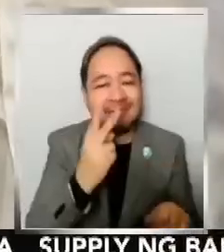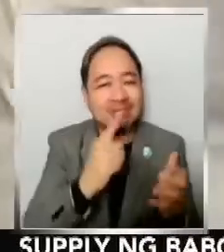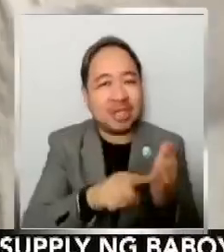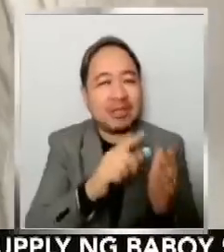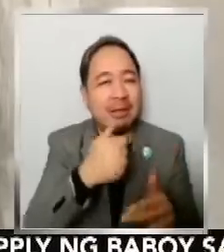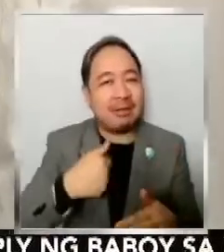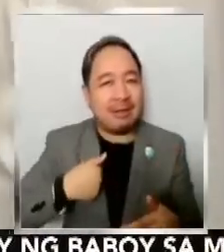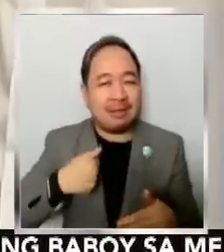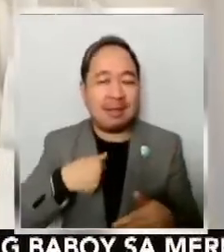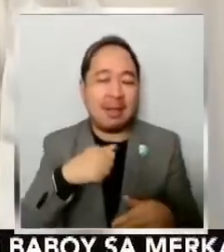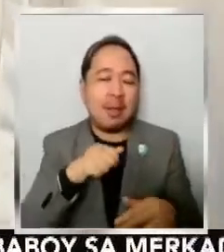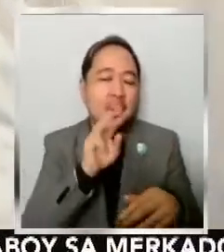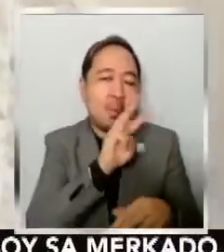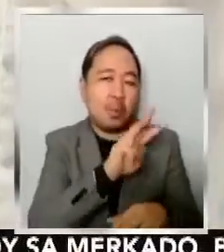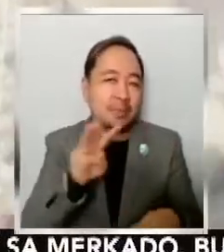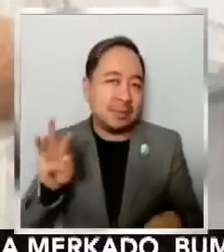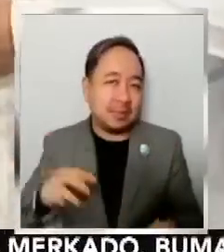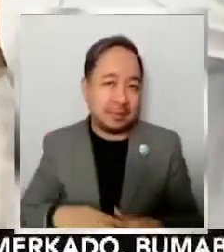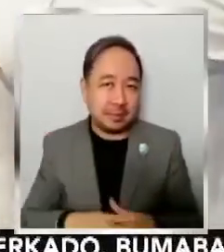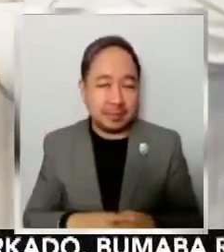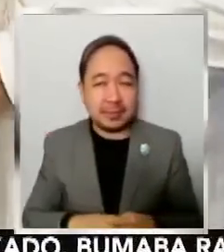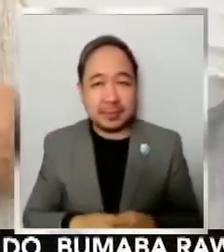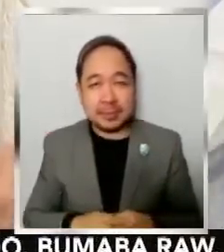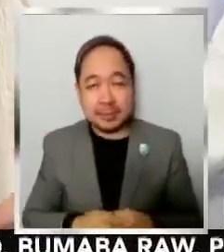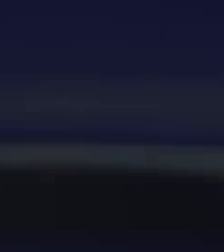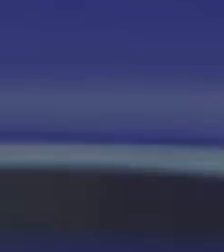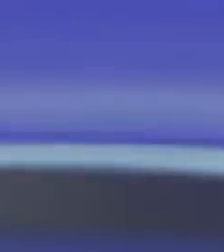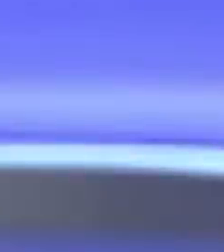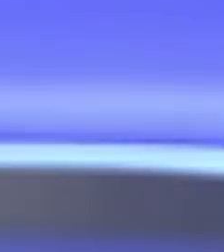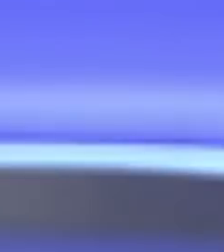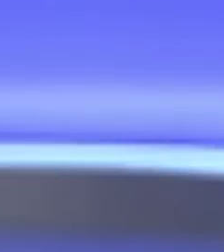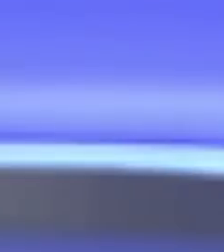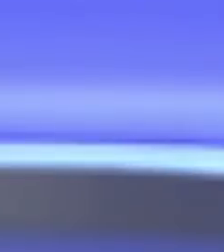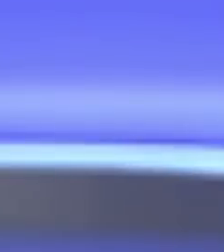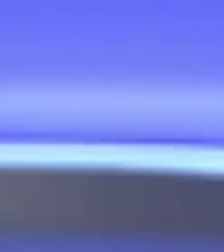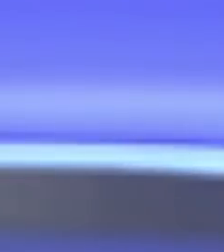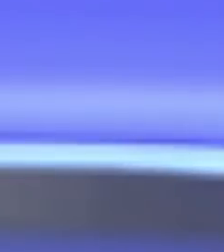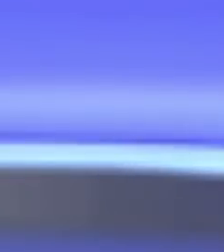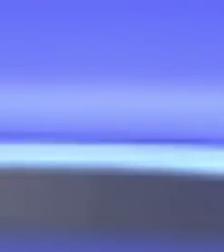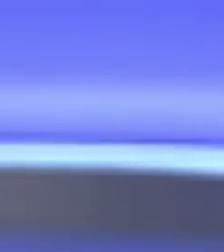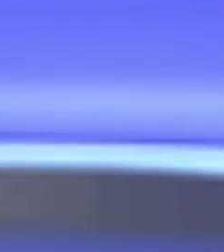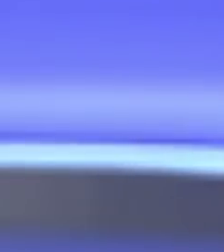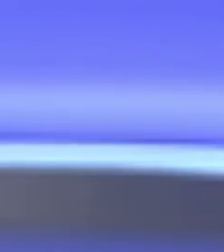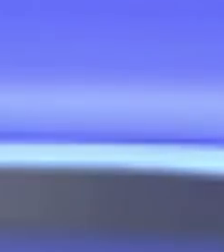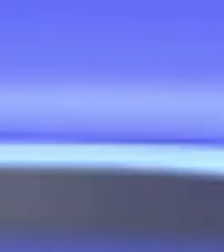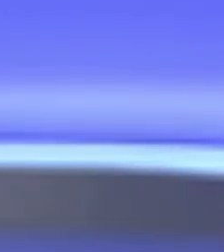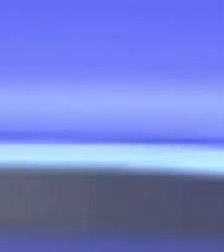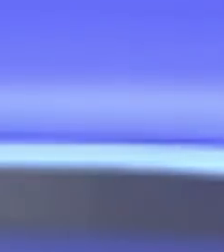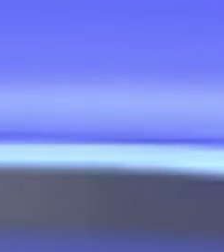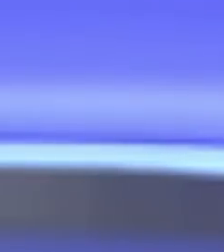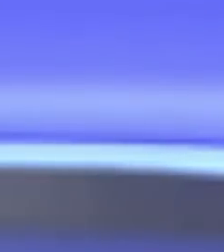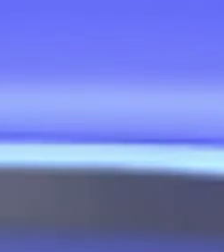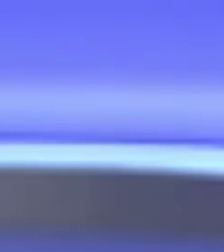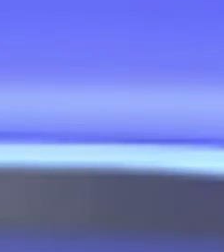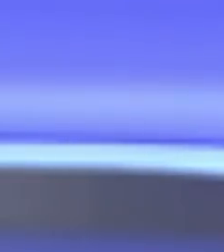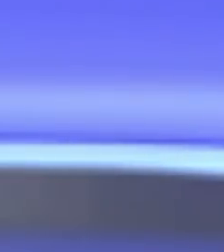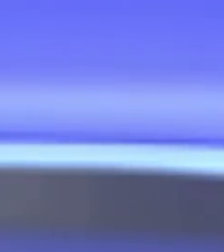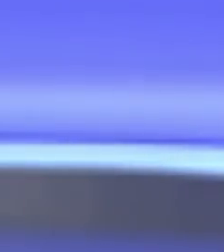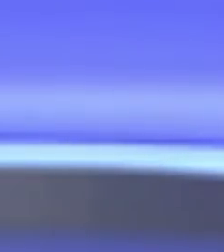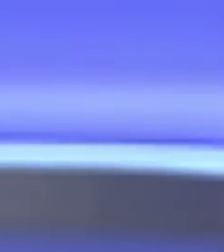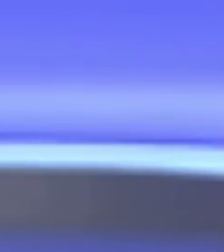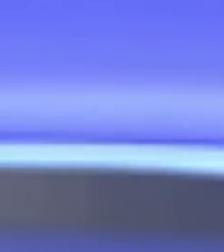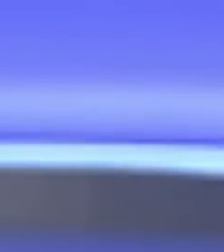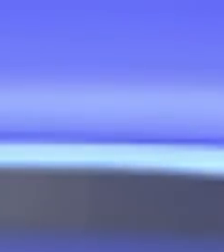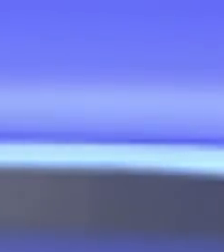News, JP Soriano, nakatutok 24 oras. Good news mga kapuso! Maari niyong mapanood ang 24